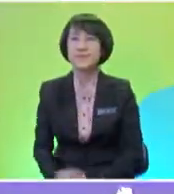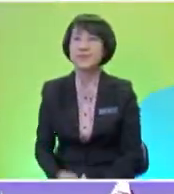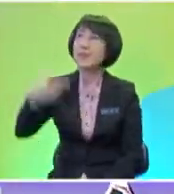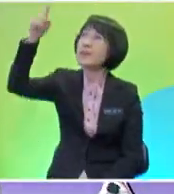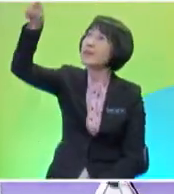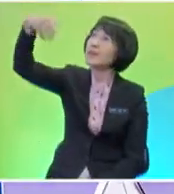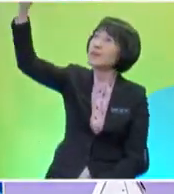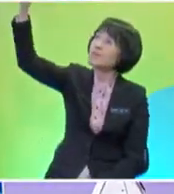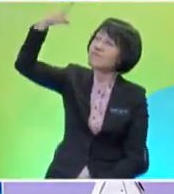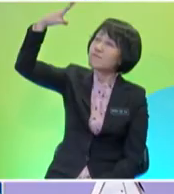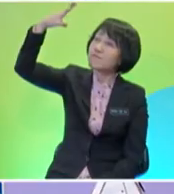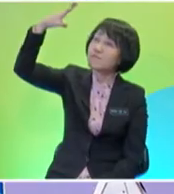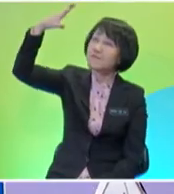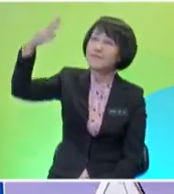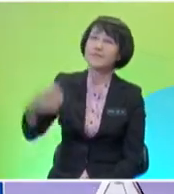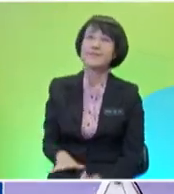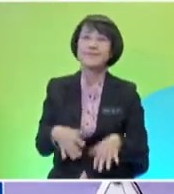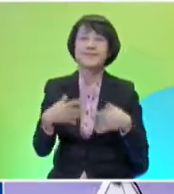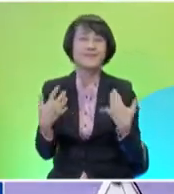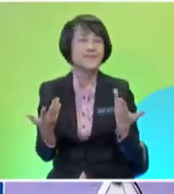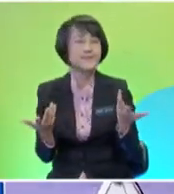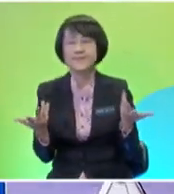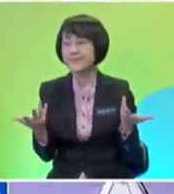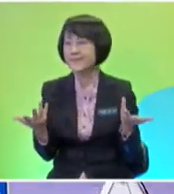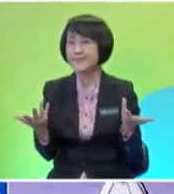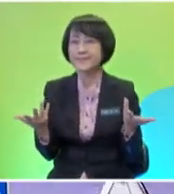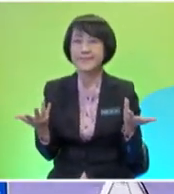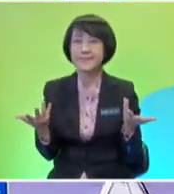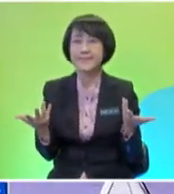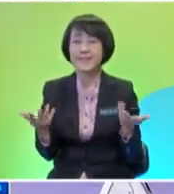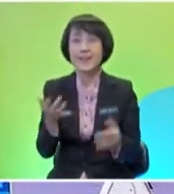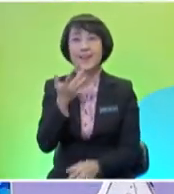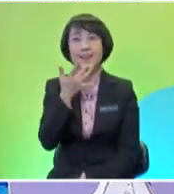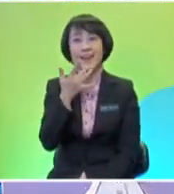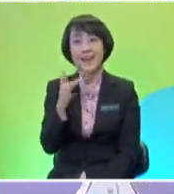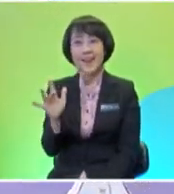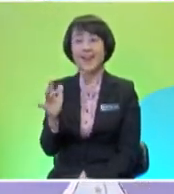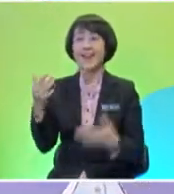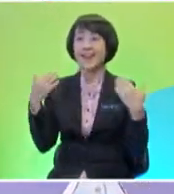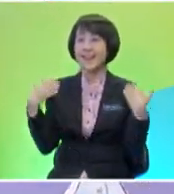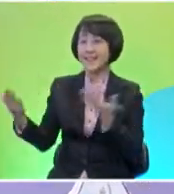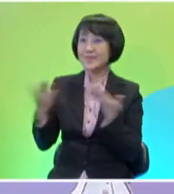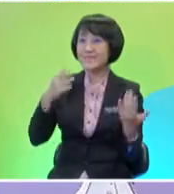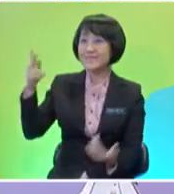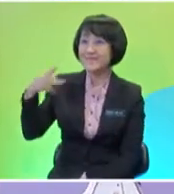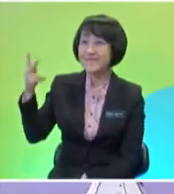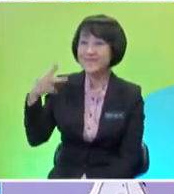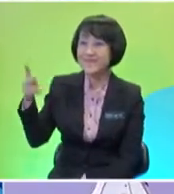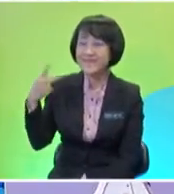Matahari betul-betul atas kepala. Macam mana nak buat ni, eh? Nasib baik Irfan dia bawa kipas ni.